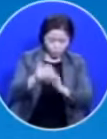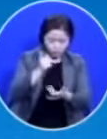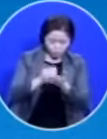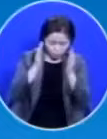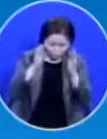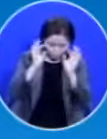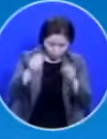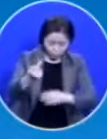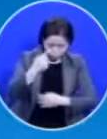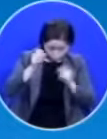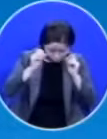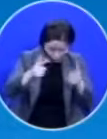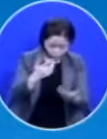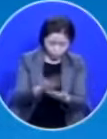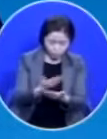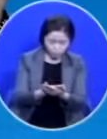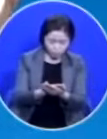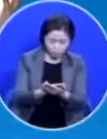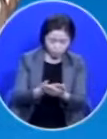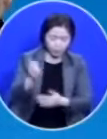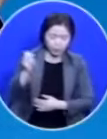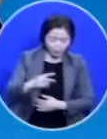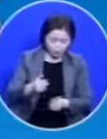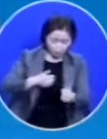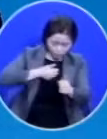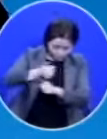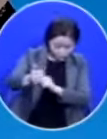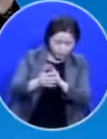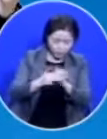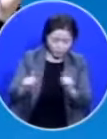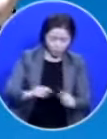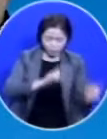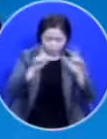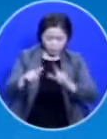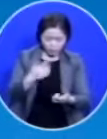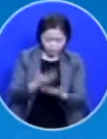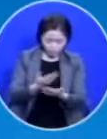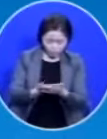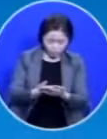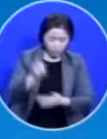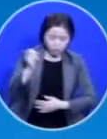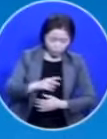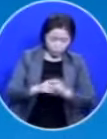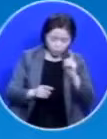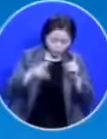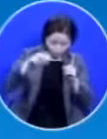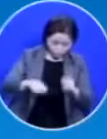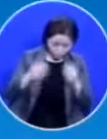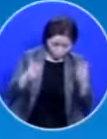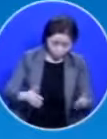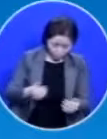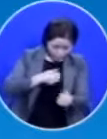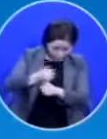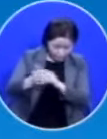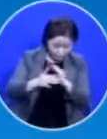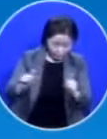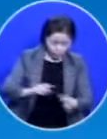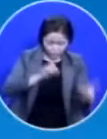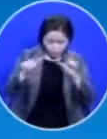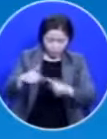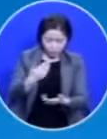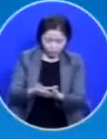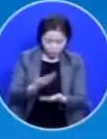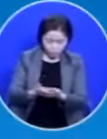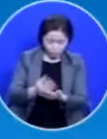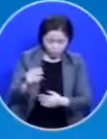눈을 열어주소서 그리고 승리자로 살게 하소서 또 한 주간 승리자로 살게 하소서